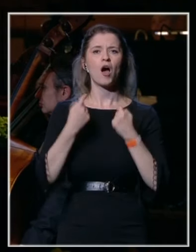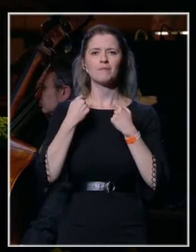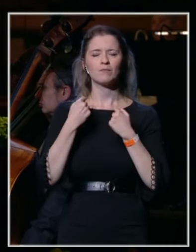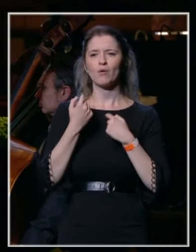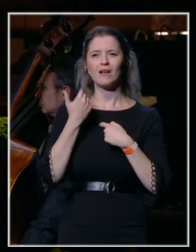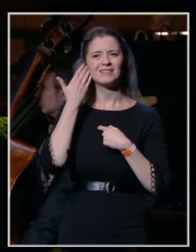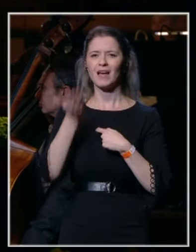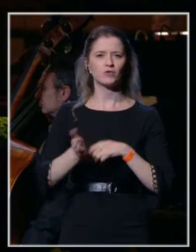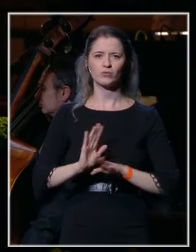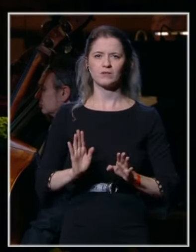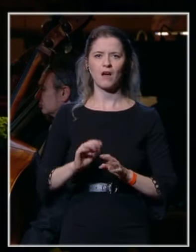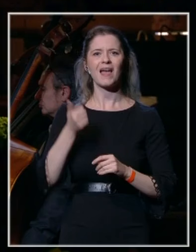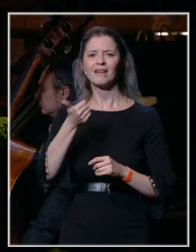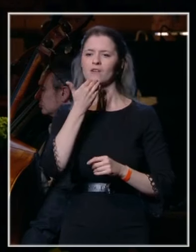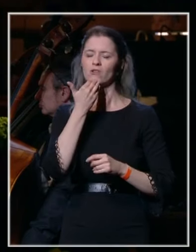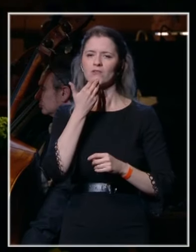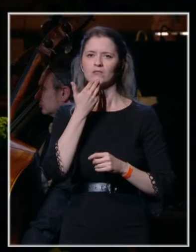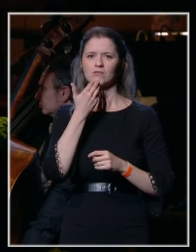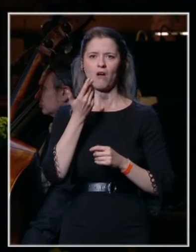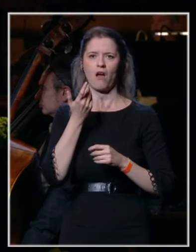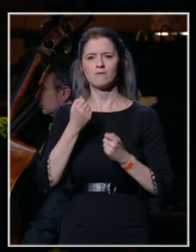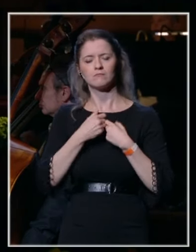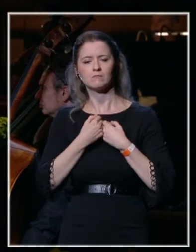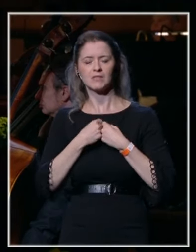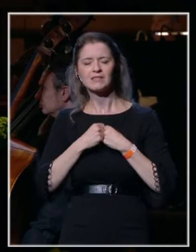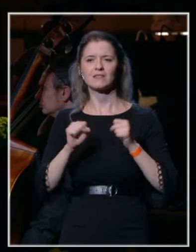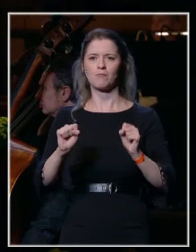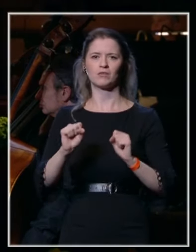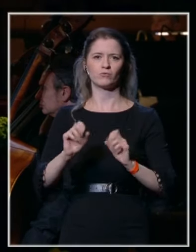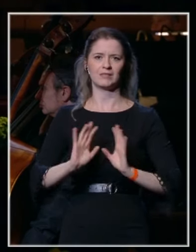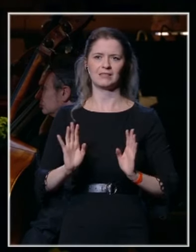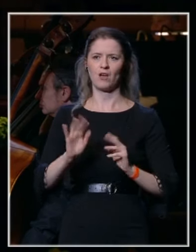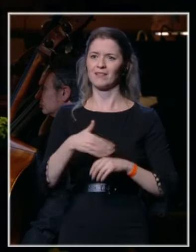egy akarattal kilábalni a nemzet. Mintát adtak